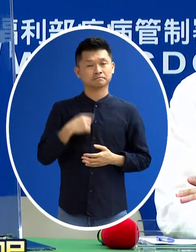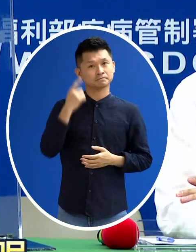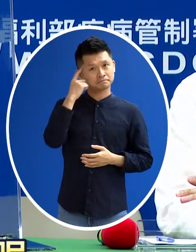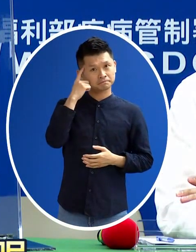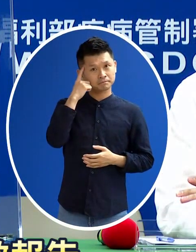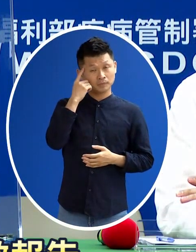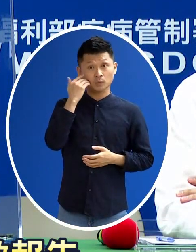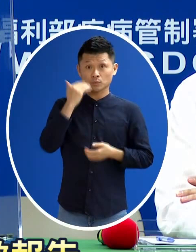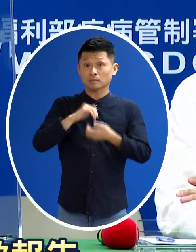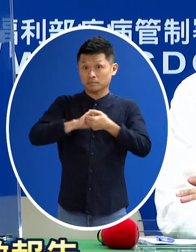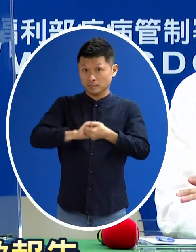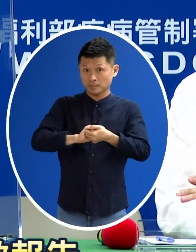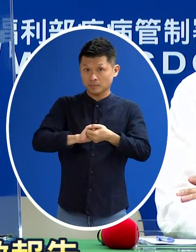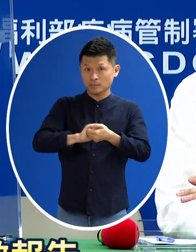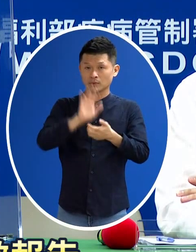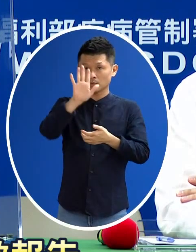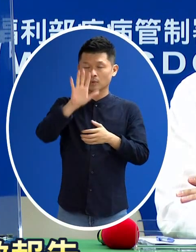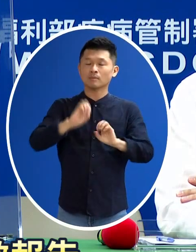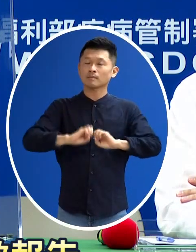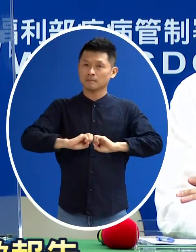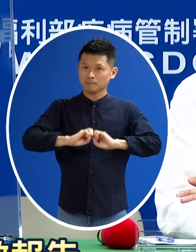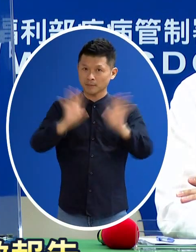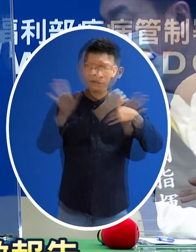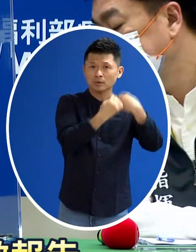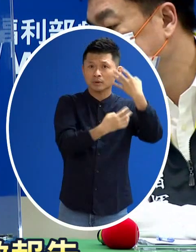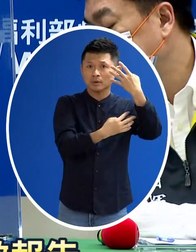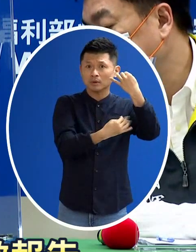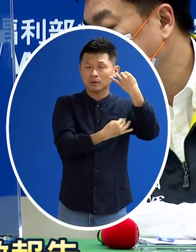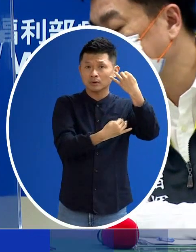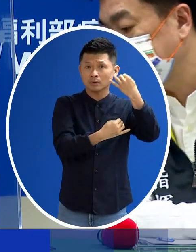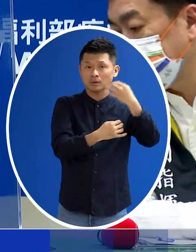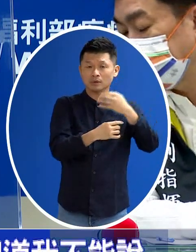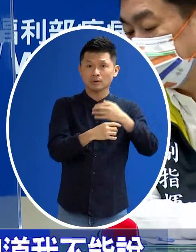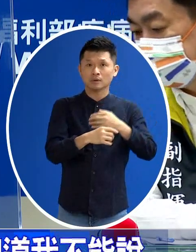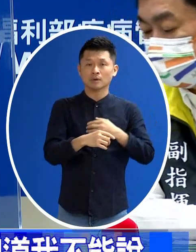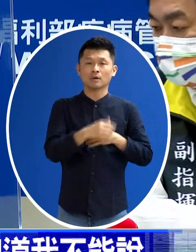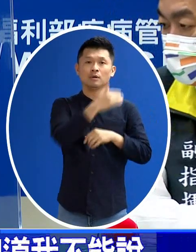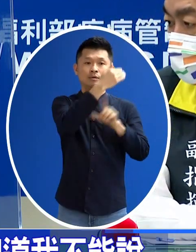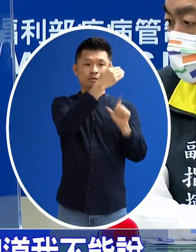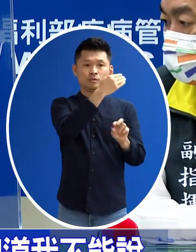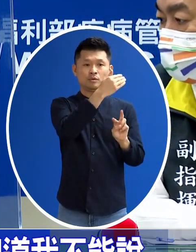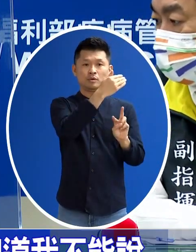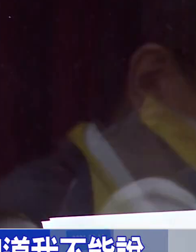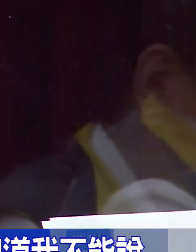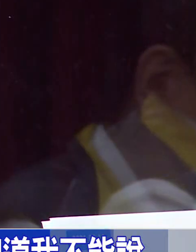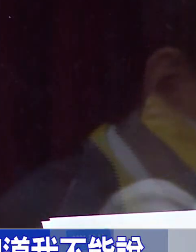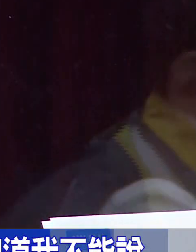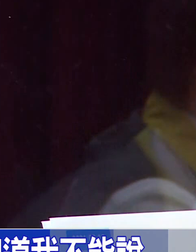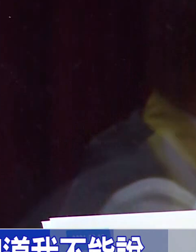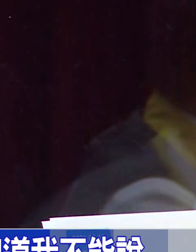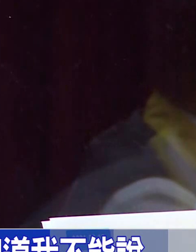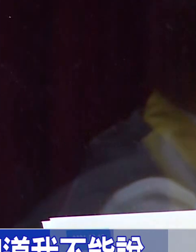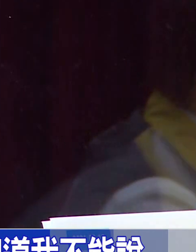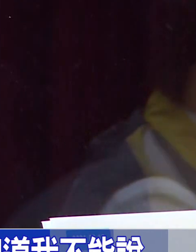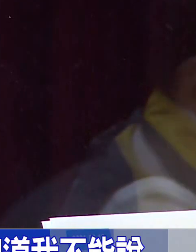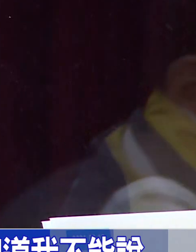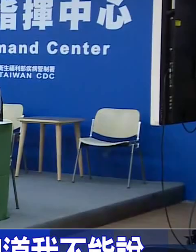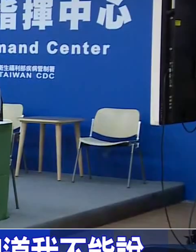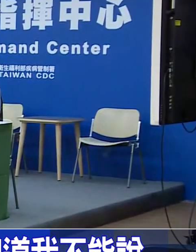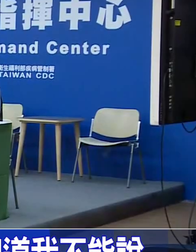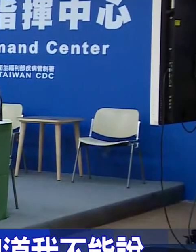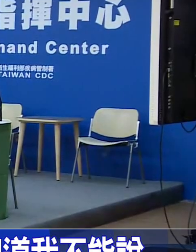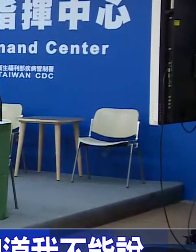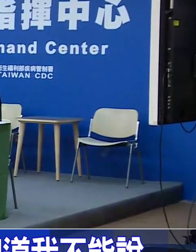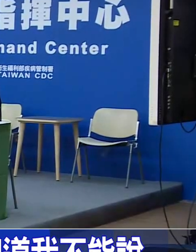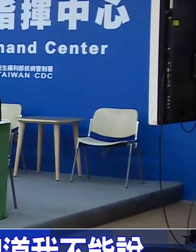9月20日。 有确定了以后跟大家做报告哈。 问一旁的陈宗彦，中秋节是几号？不过陈时中的答案还是一样，